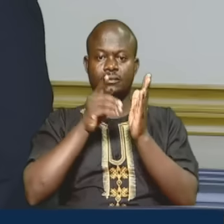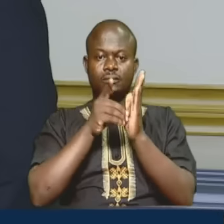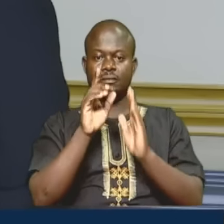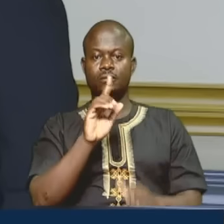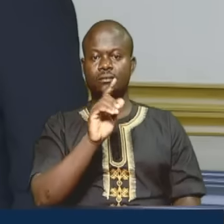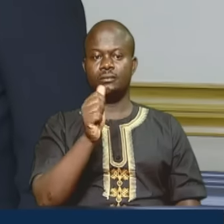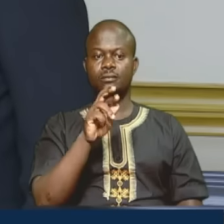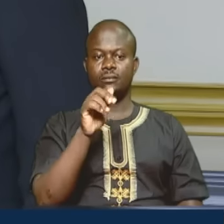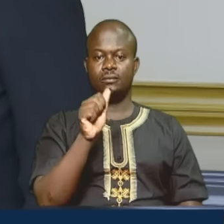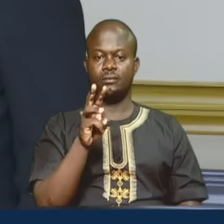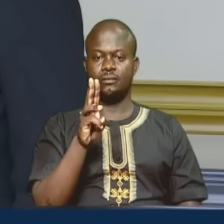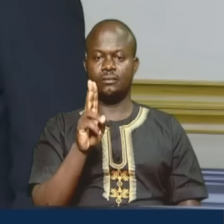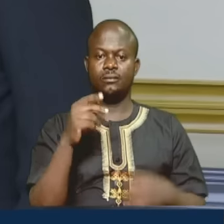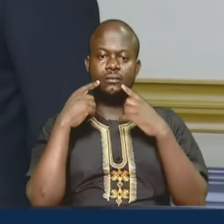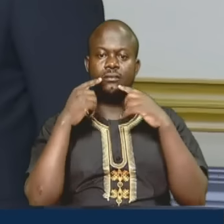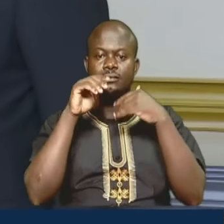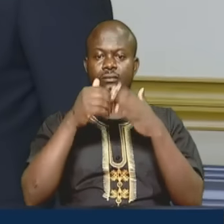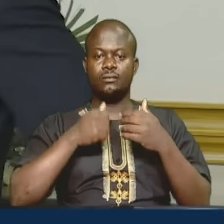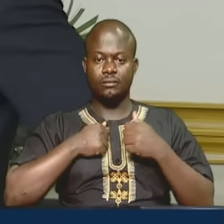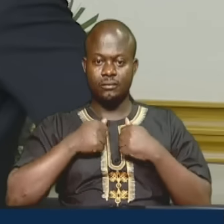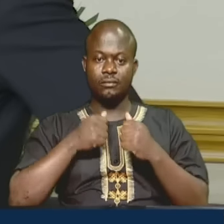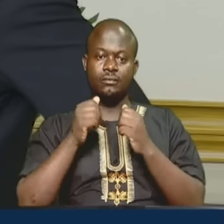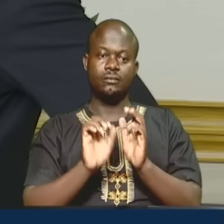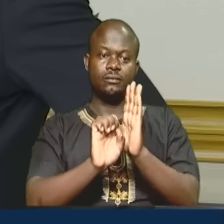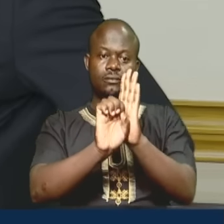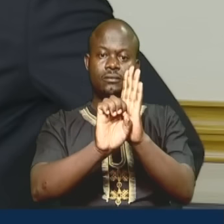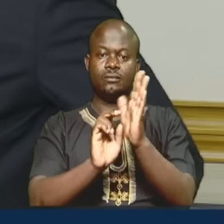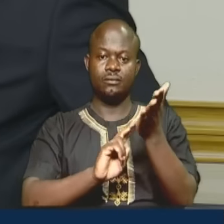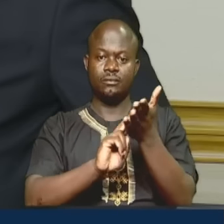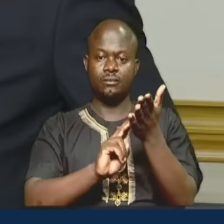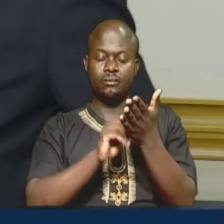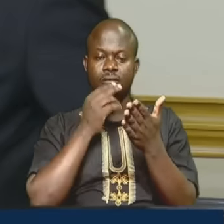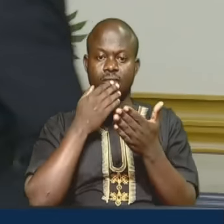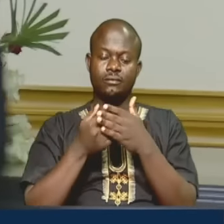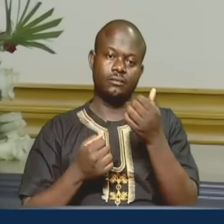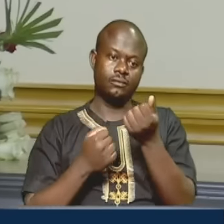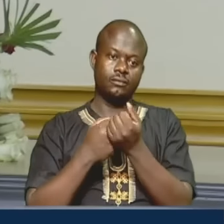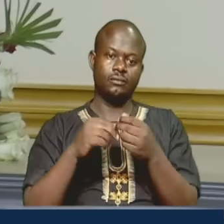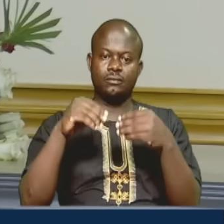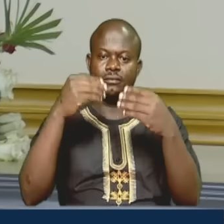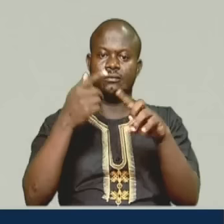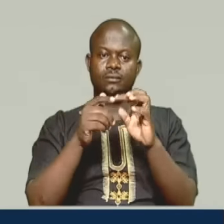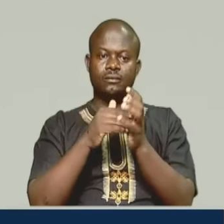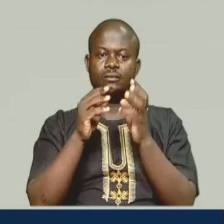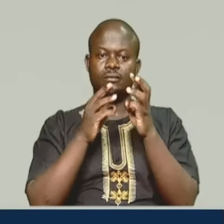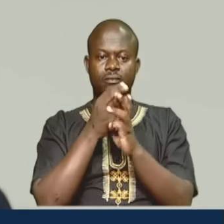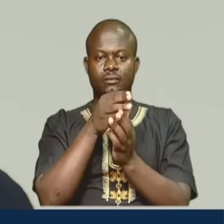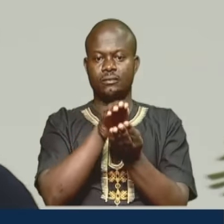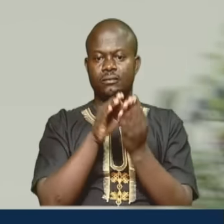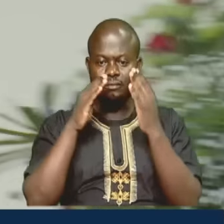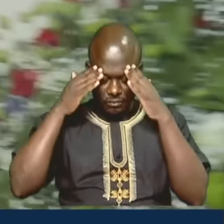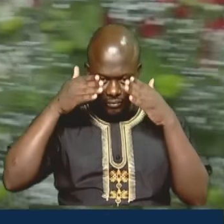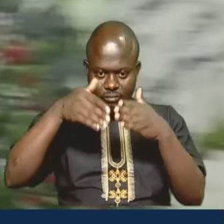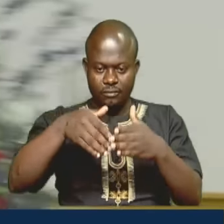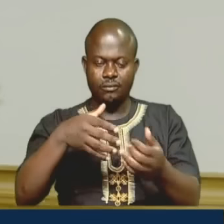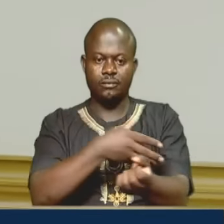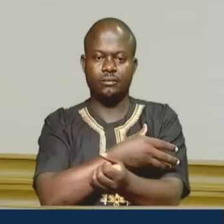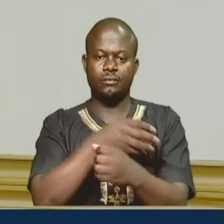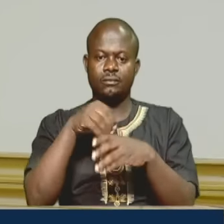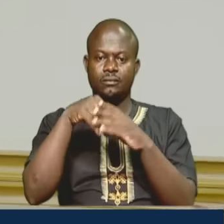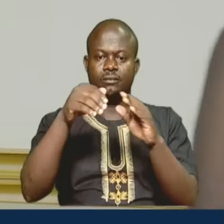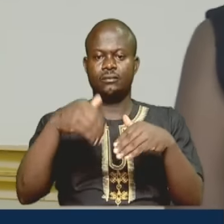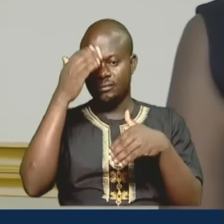Kibwe avuga ko u Rwanda ari intangarugero mu bihugu bikoresha neza inkunga bihabwa, ndetse Banki y'Isi ngo irateganya gushyira imbaraga mu buhinzi kuko